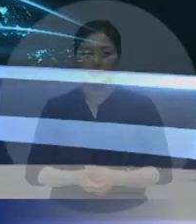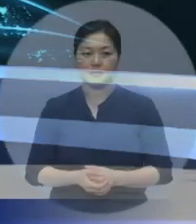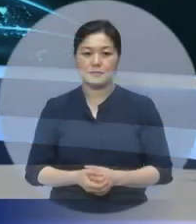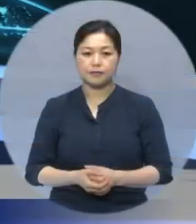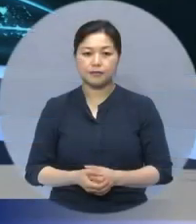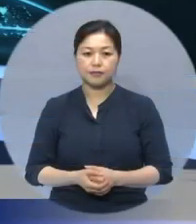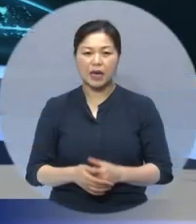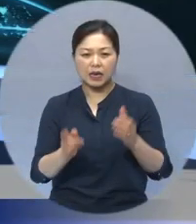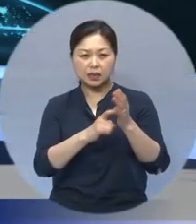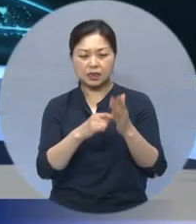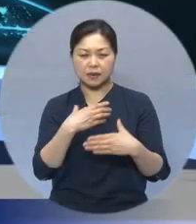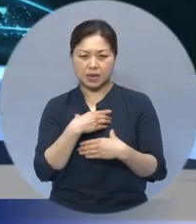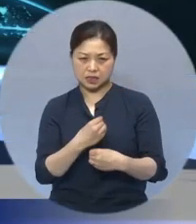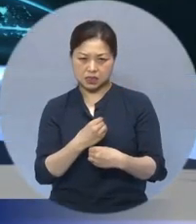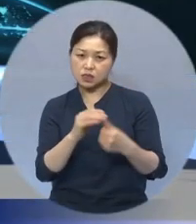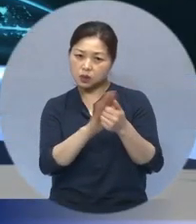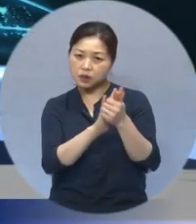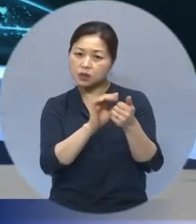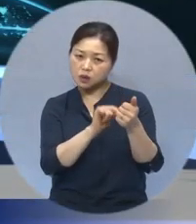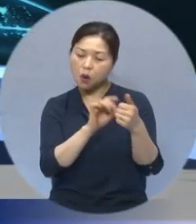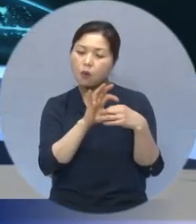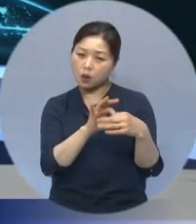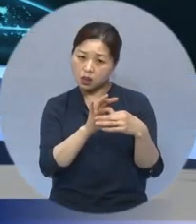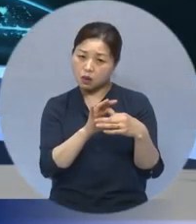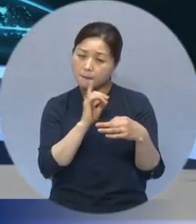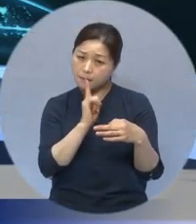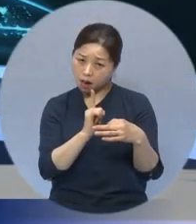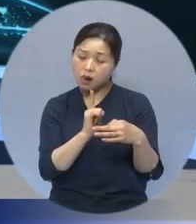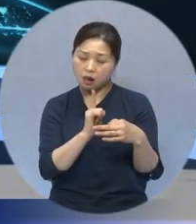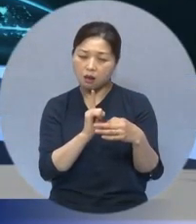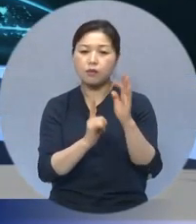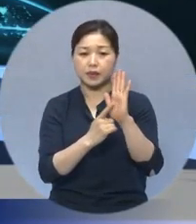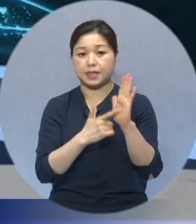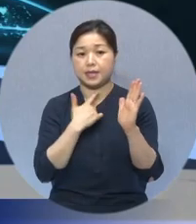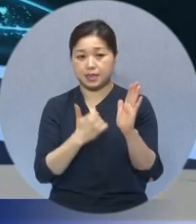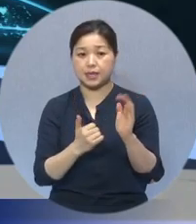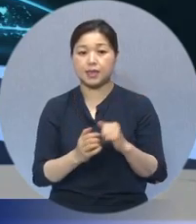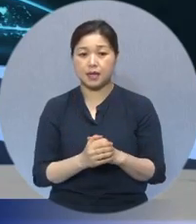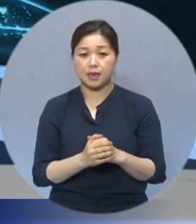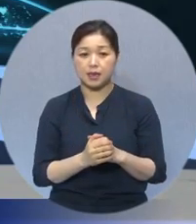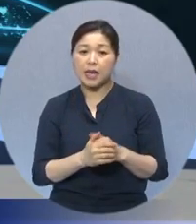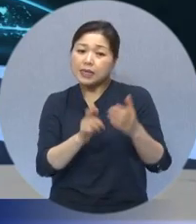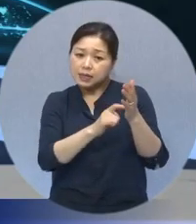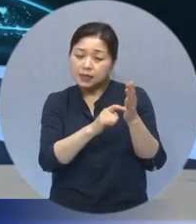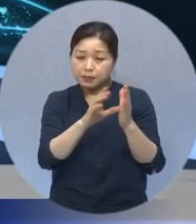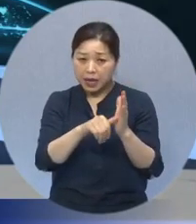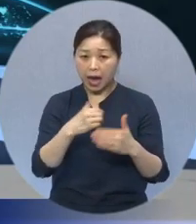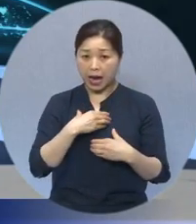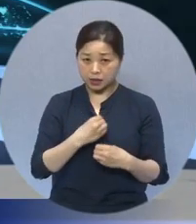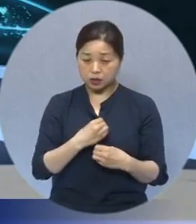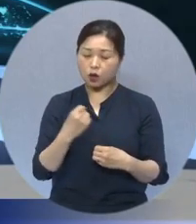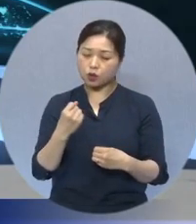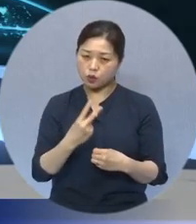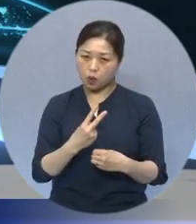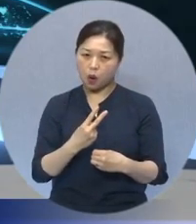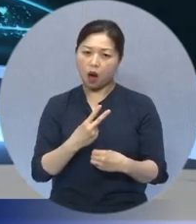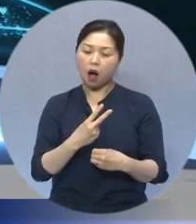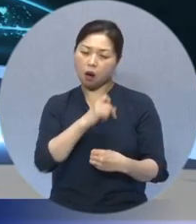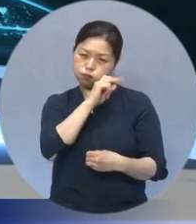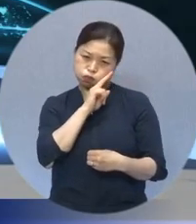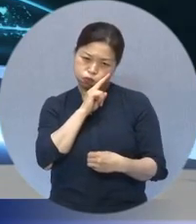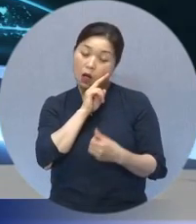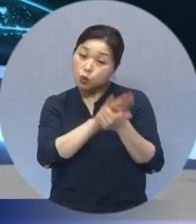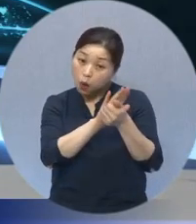앞서 언급 안전 안심 서비스 에 대한 소식 전해 드렸습니다 말그대로 응 급할때 안전하고 안심할 수 있게